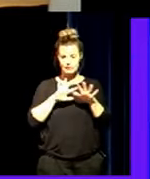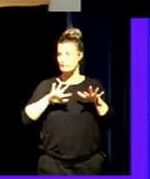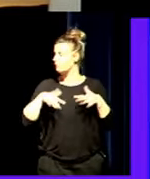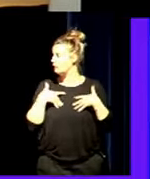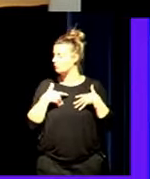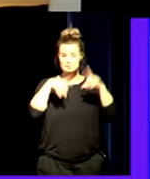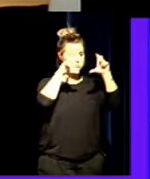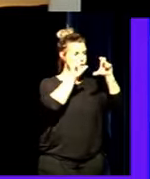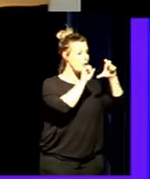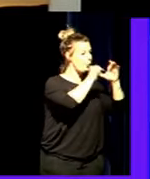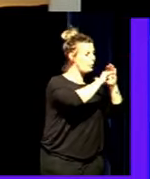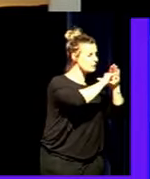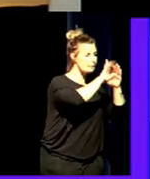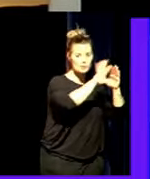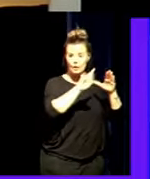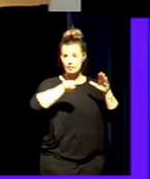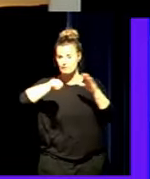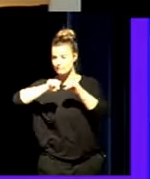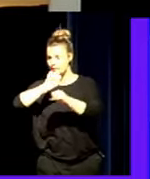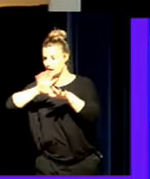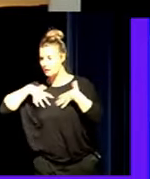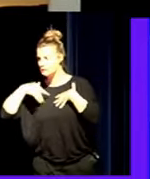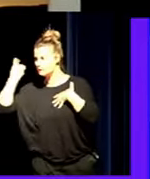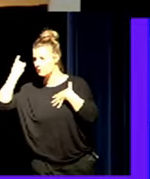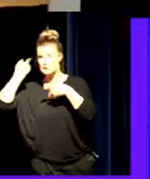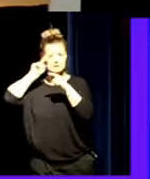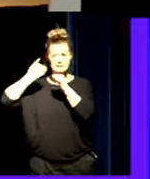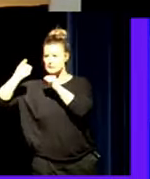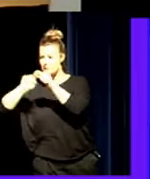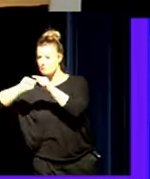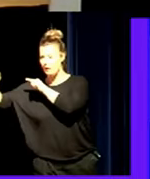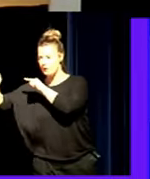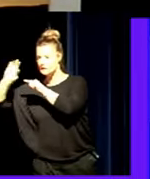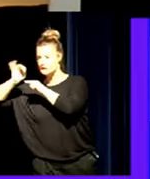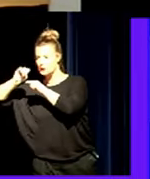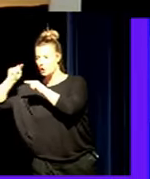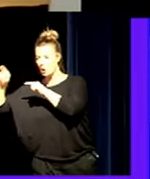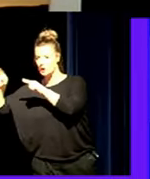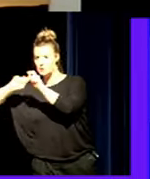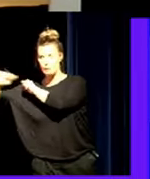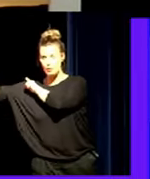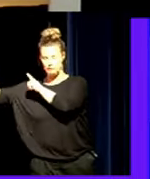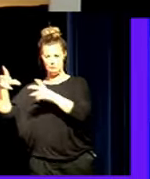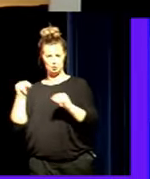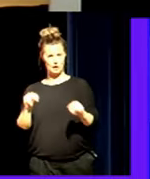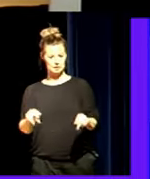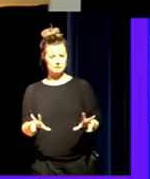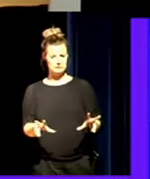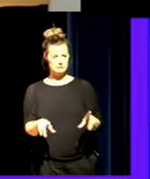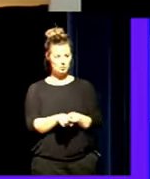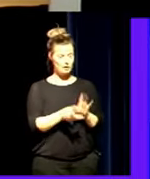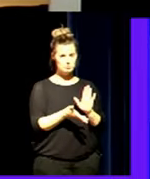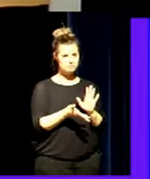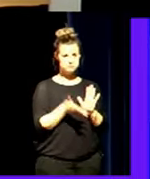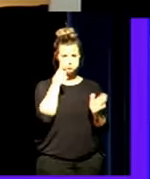gure WhatsAppean, baina ikasatu egin dugu Instagramera, Instagramera ikasatu egin dugu Twitterera, ostras, dagoen azkartasuna